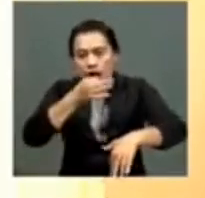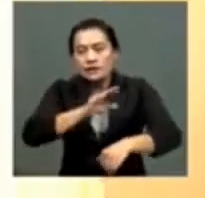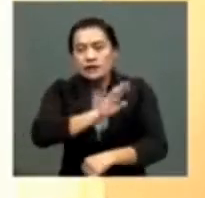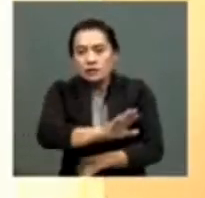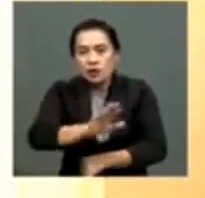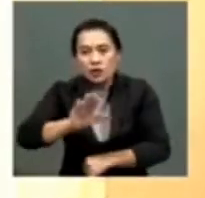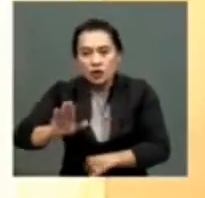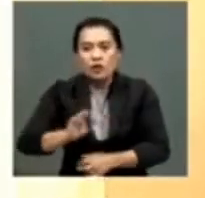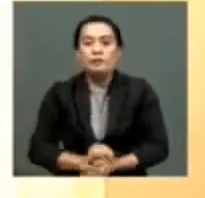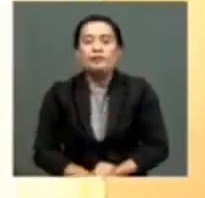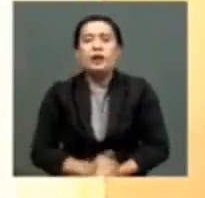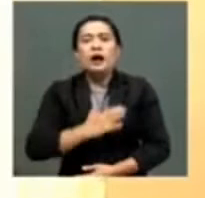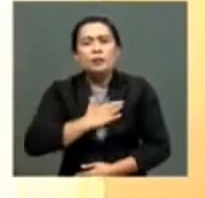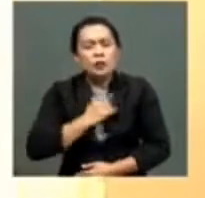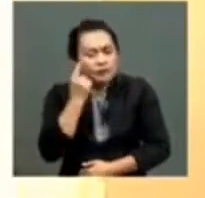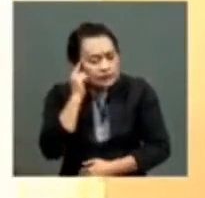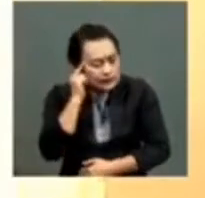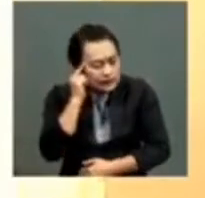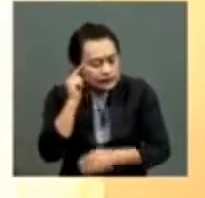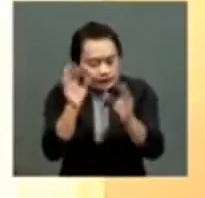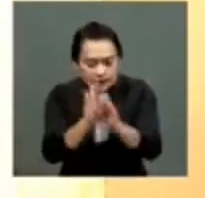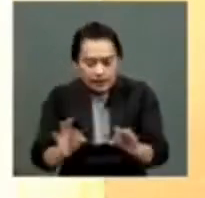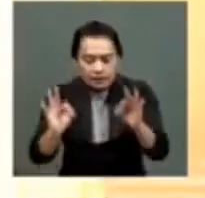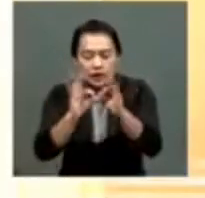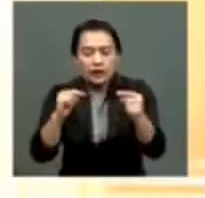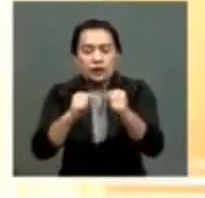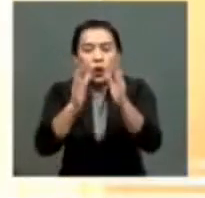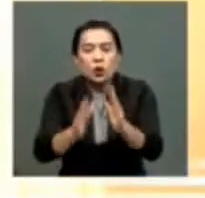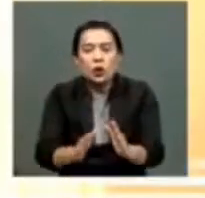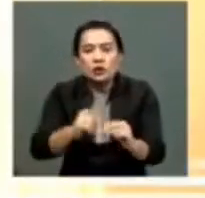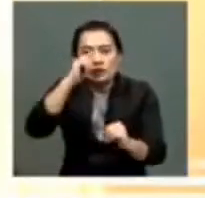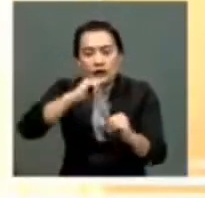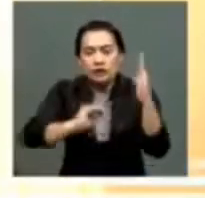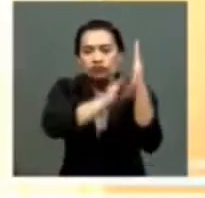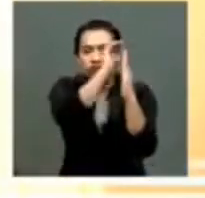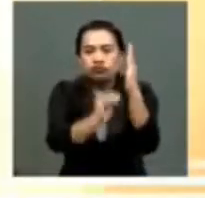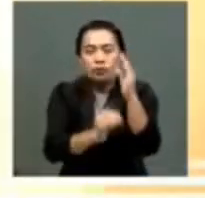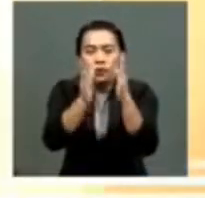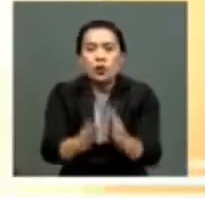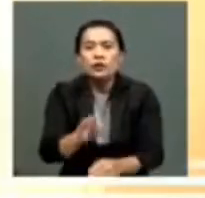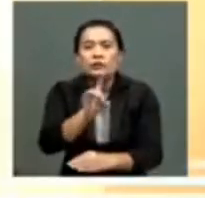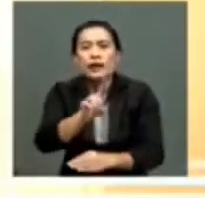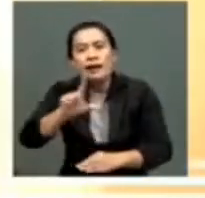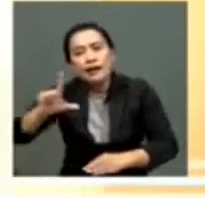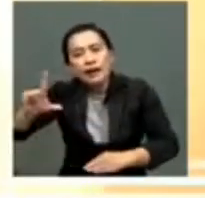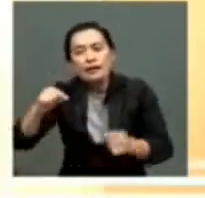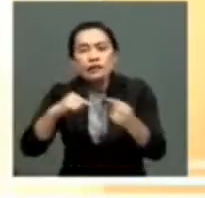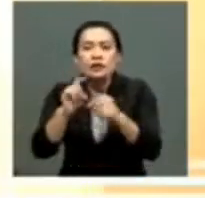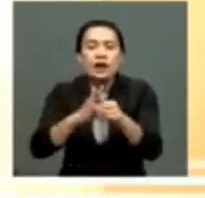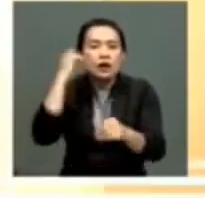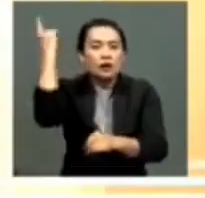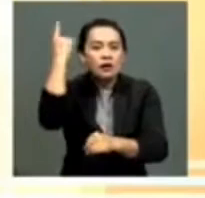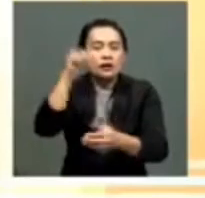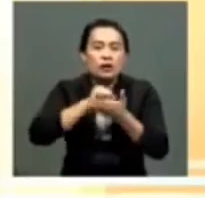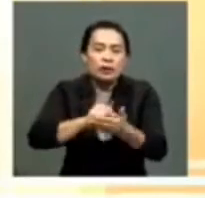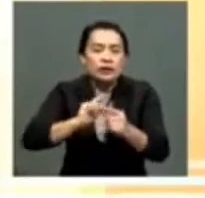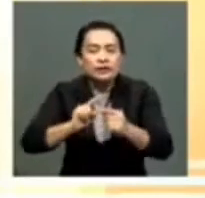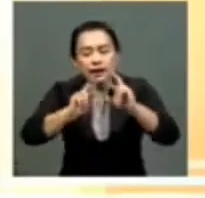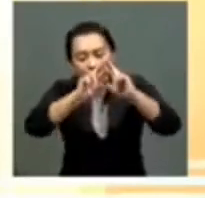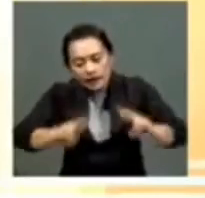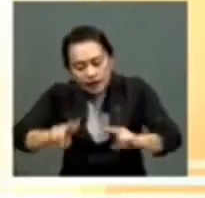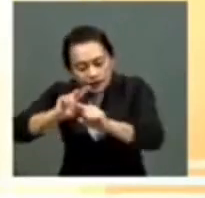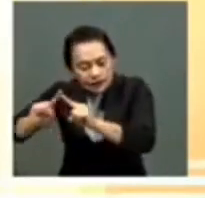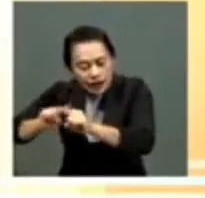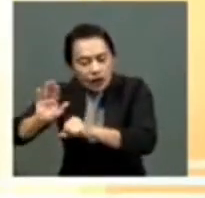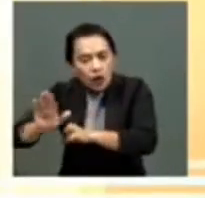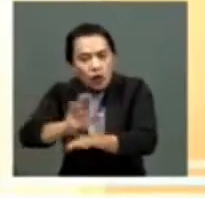าผมนึกถึงพี่น้องนับล้านคนที่ต้องพึ่งพาหารายได้จากธุรกิจท่องเที่ยวและบริการอยู่ตลอดโดยจะเริ่ม